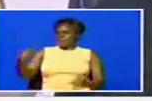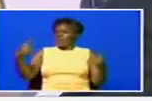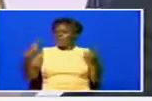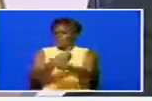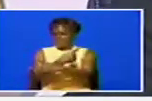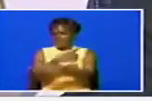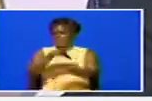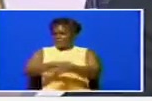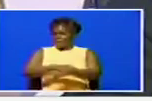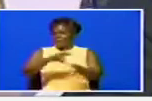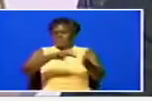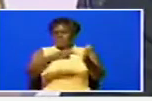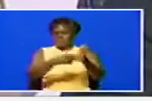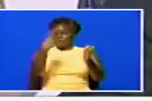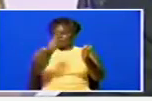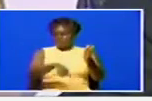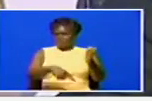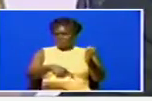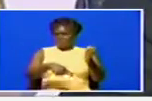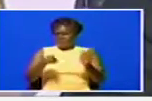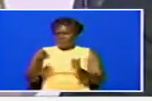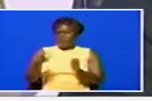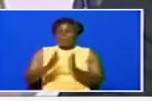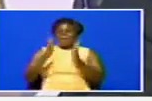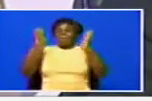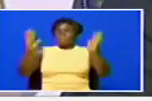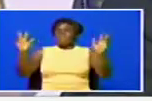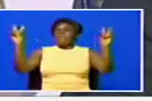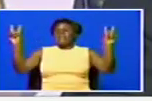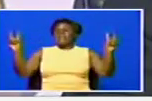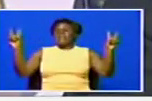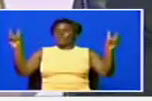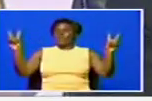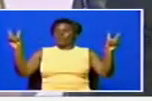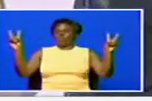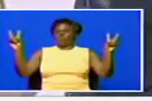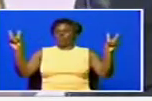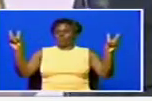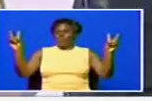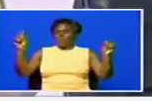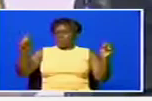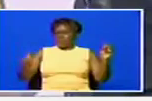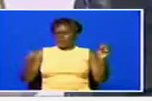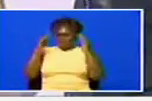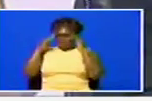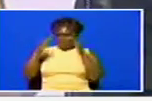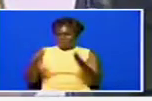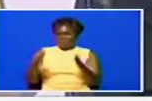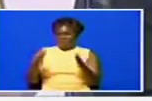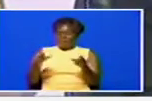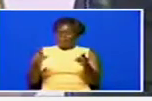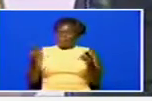tofauti, inamaanisha kwamba kutakuwa, hiyo ni jambo kubwa sana ambayo inafaa kuangaziwa. Kwani inafaa kuwa